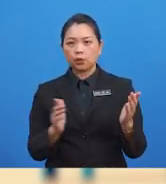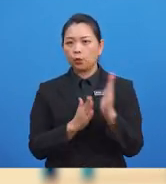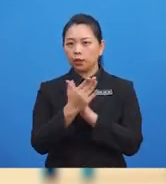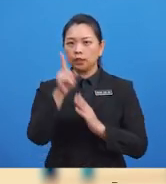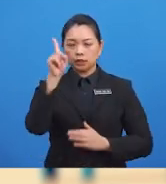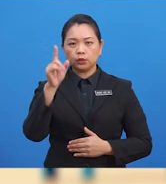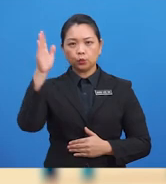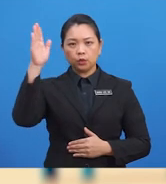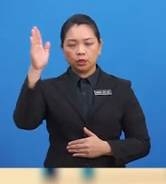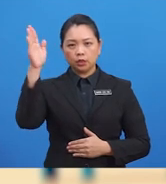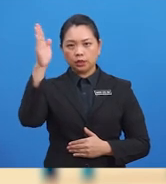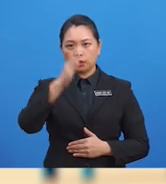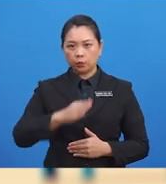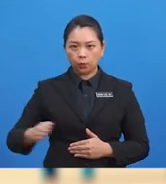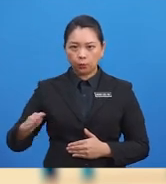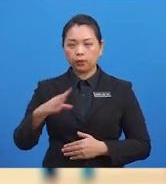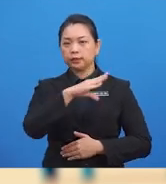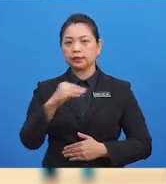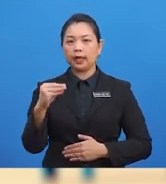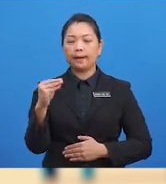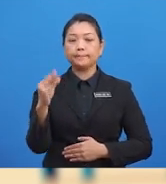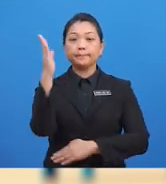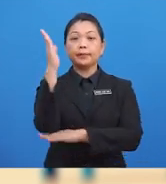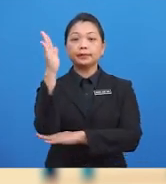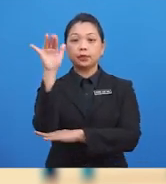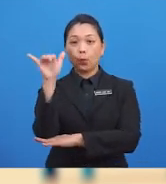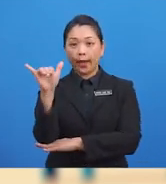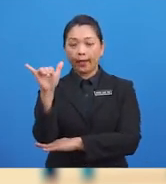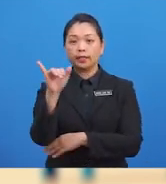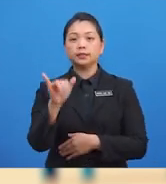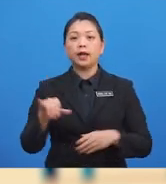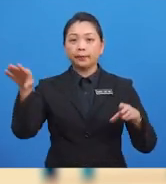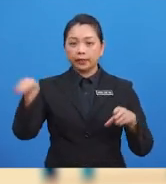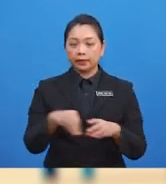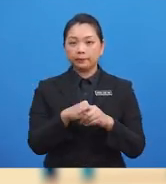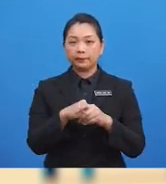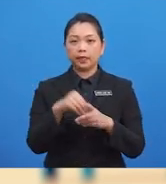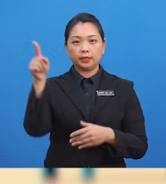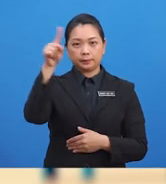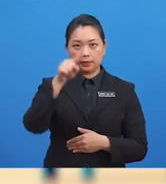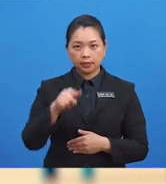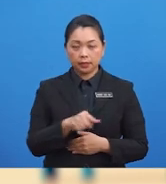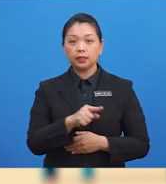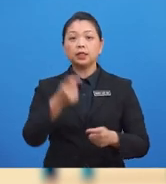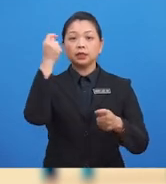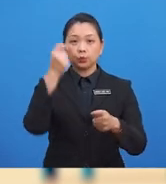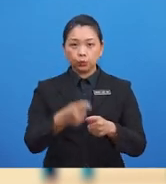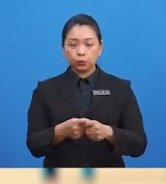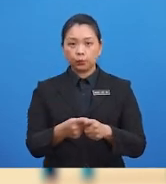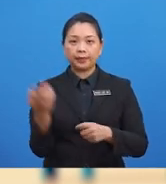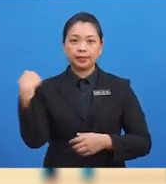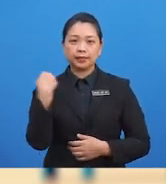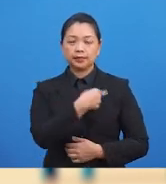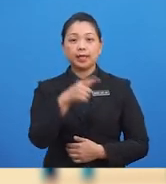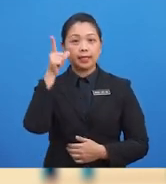suatu lengkung dan paksi Y. Melibatkan konsep kamiran tentu, mari kita